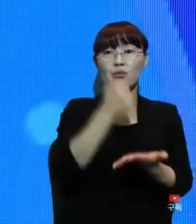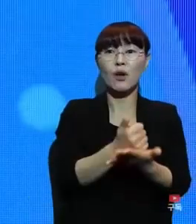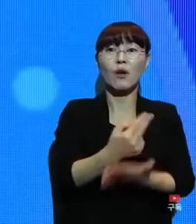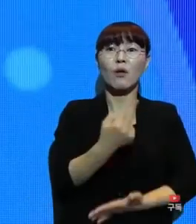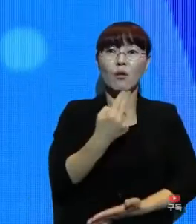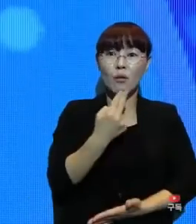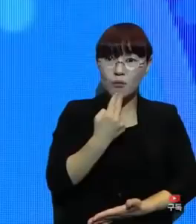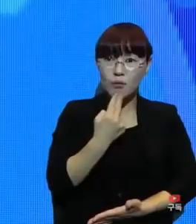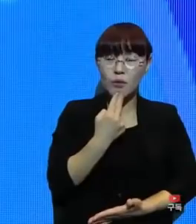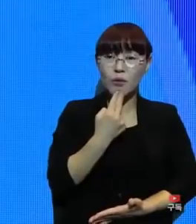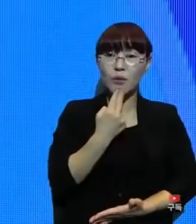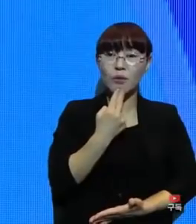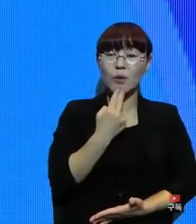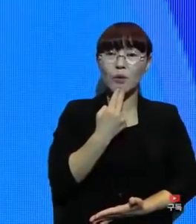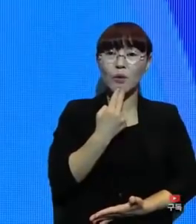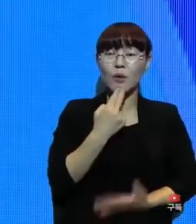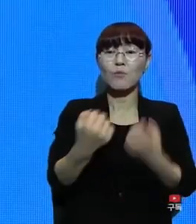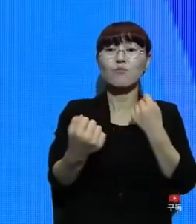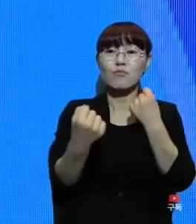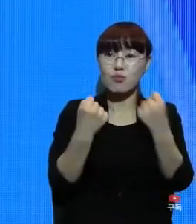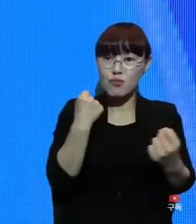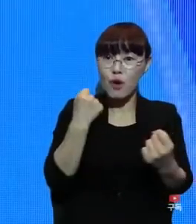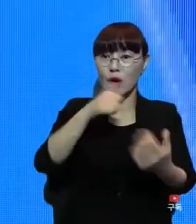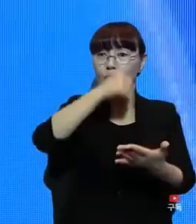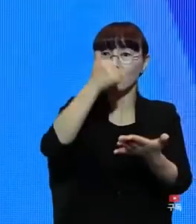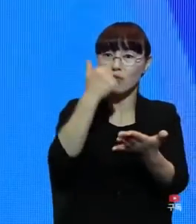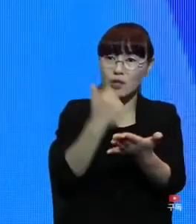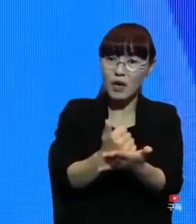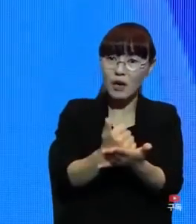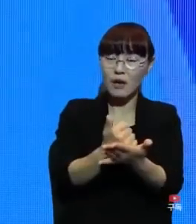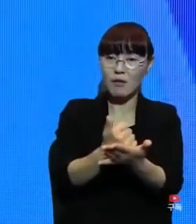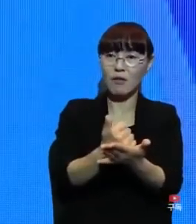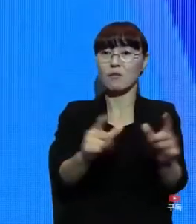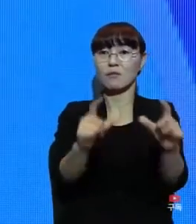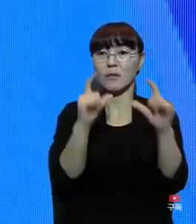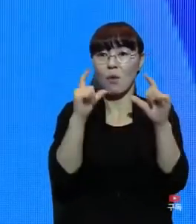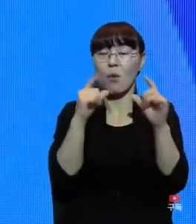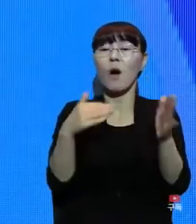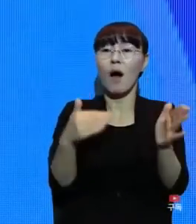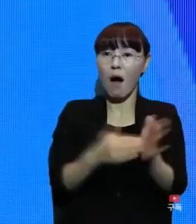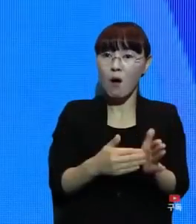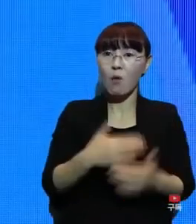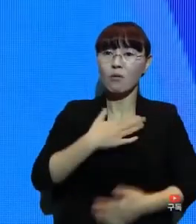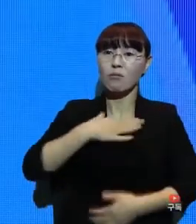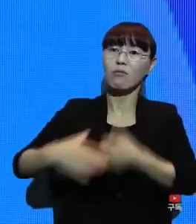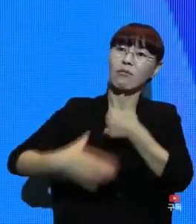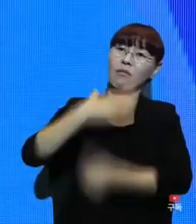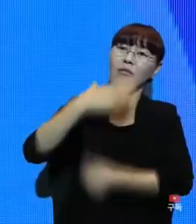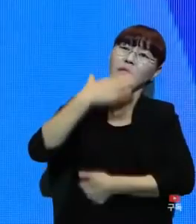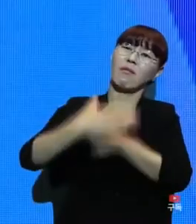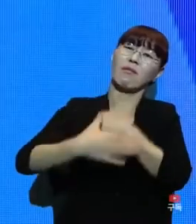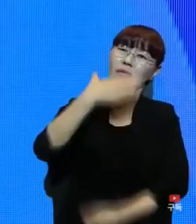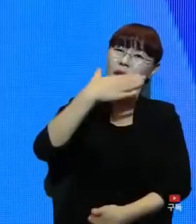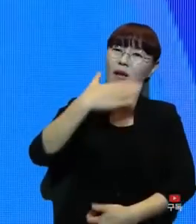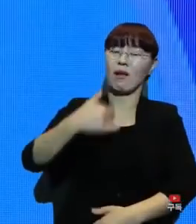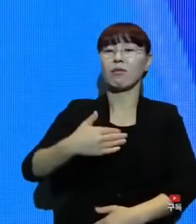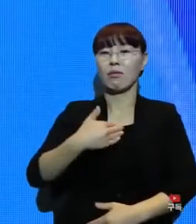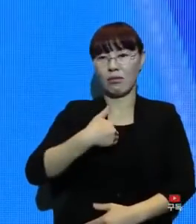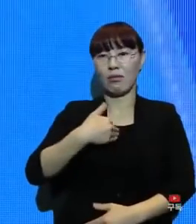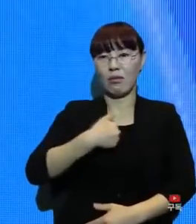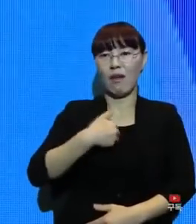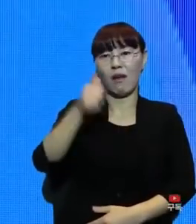없는 죄도 만드는 무소불위의 검찰이 저를 죽여 보겠다고 먼지 털 더 수없이 들었던